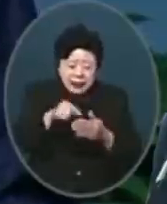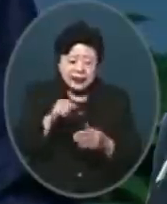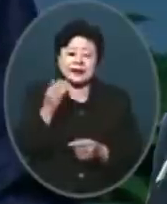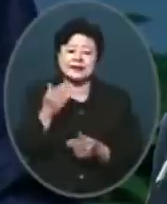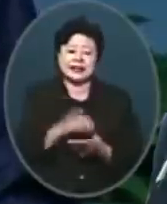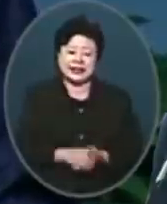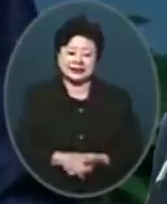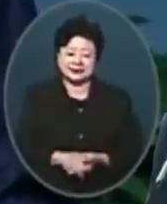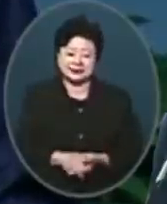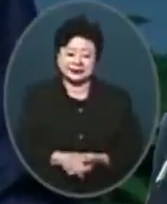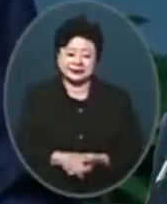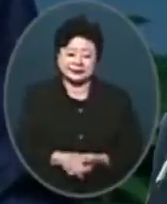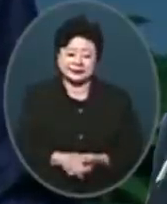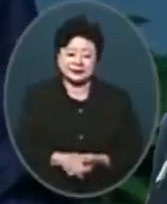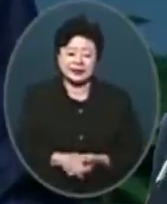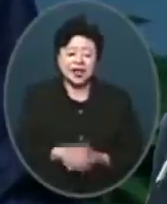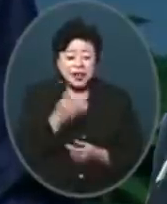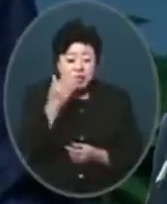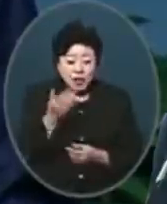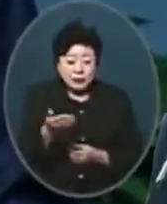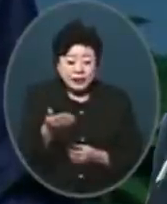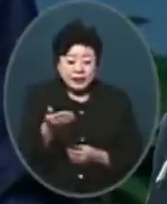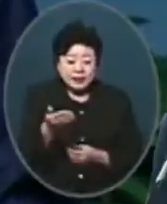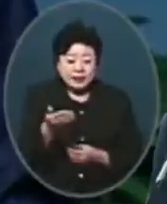것입니다. 그래서 여러분의